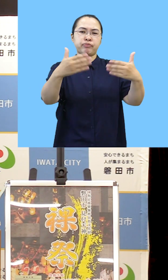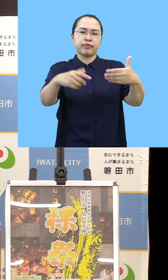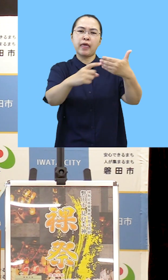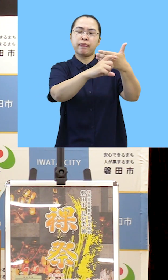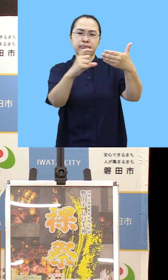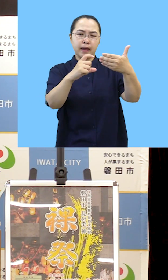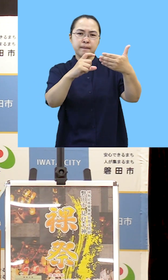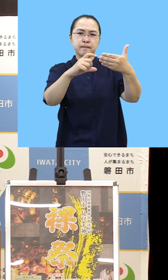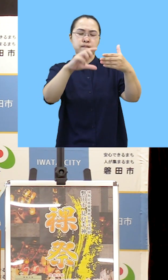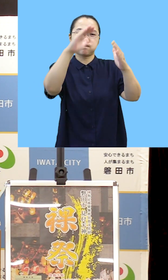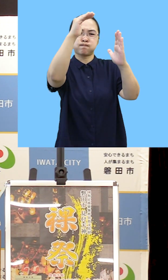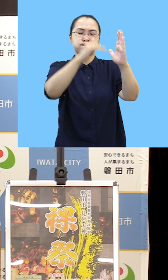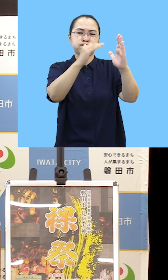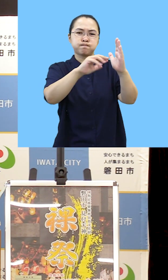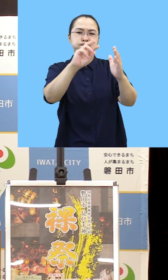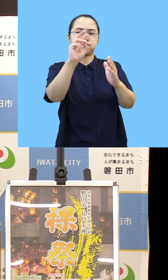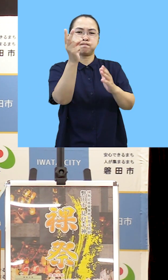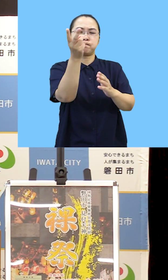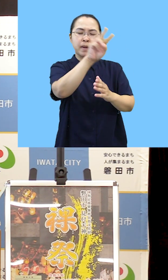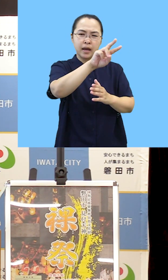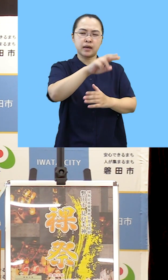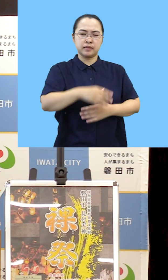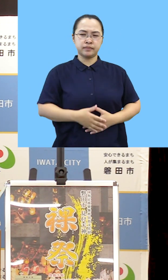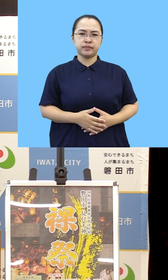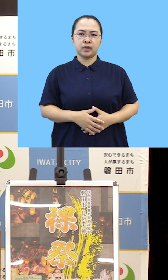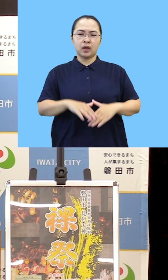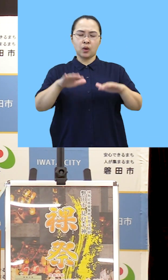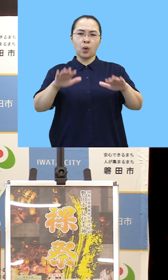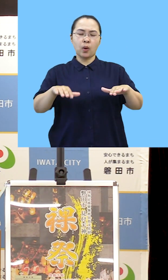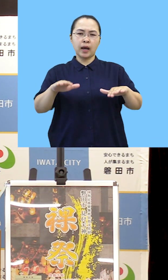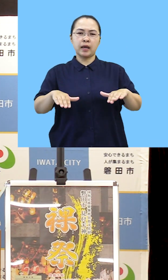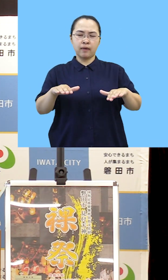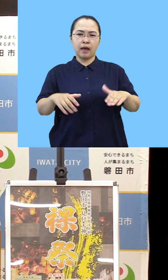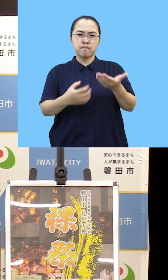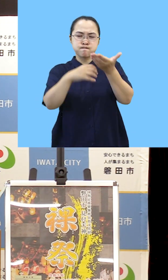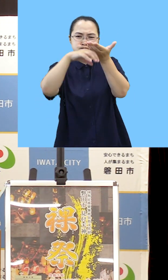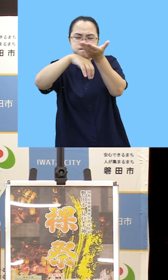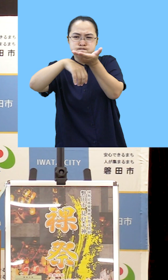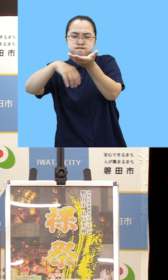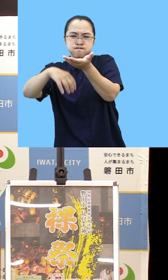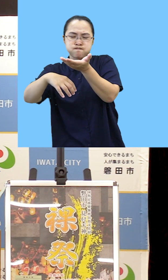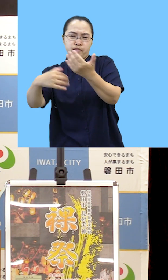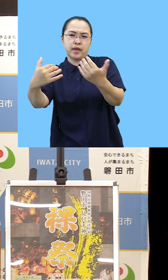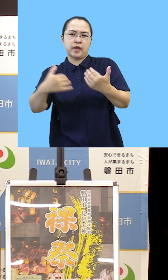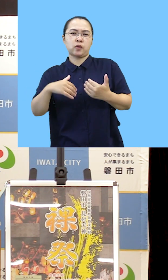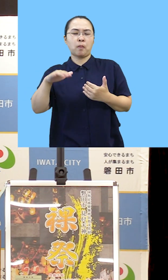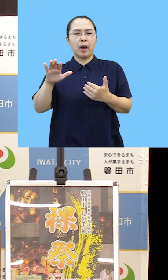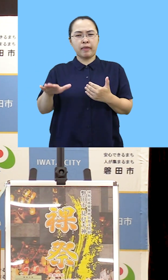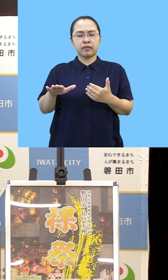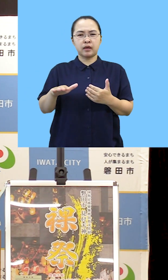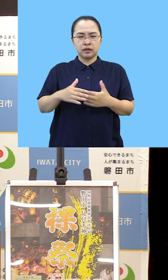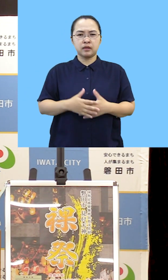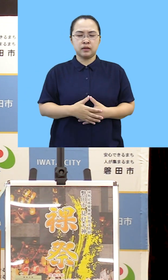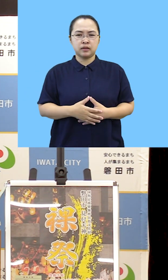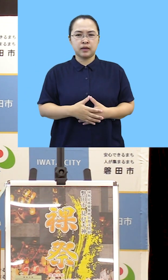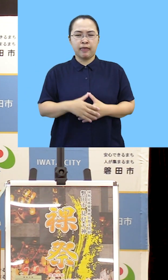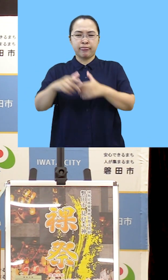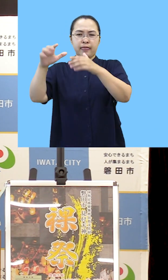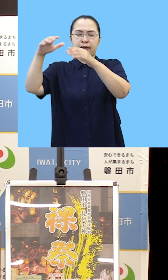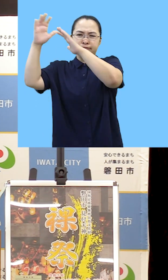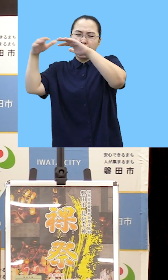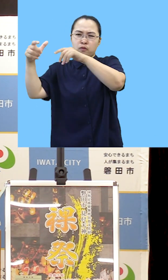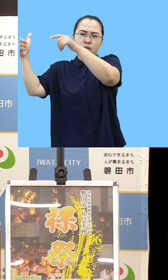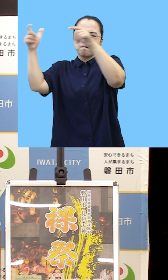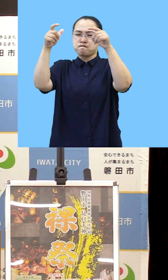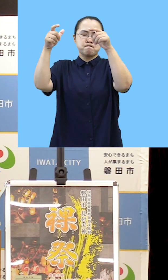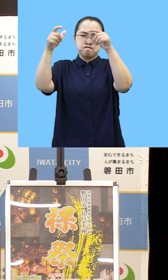り全て線状降水帯が入ってきて、台風そのものの雲はというより台風そのものは上陸していない